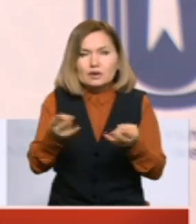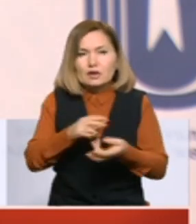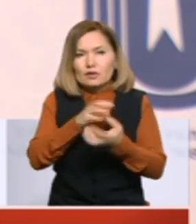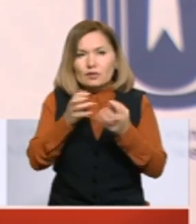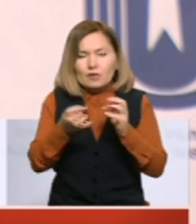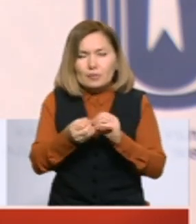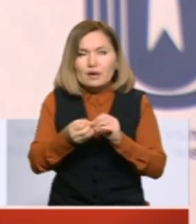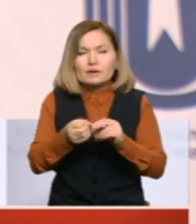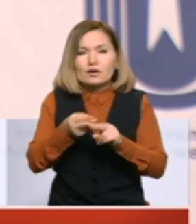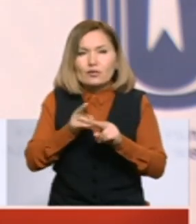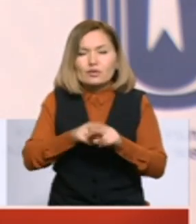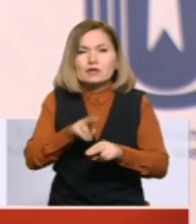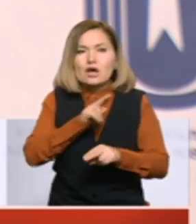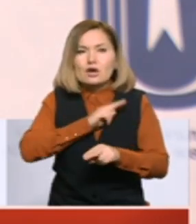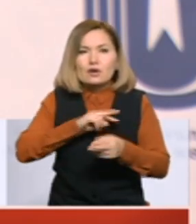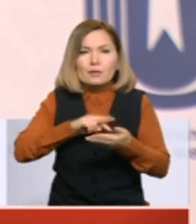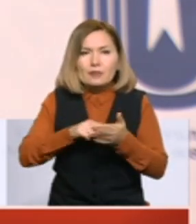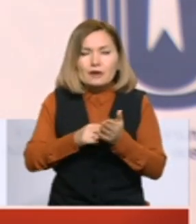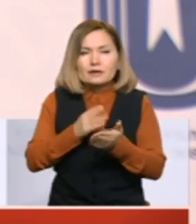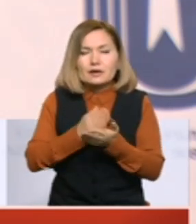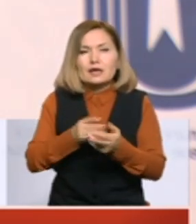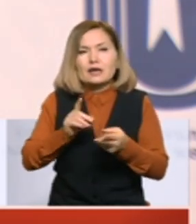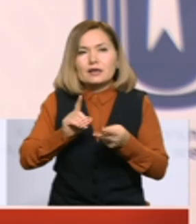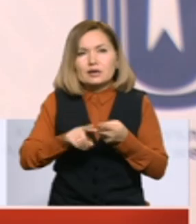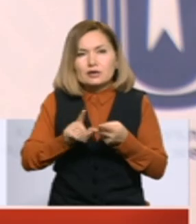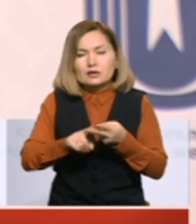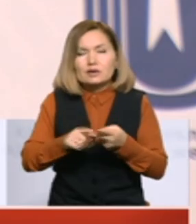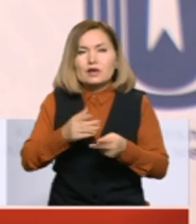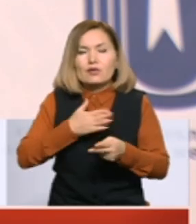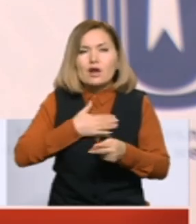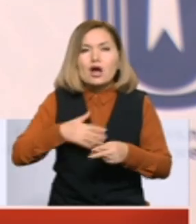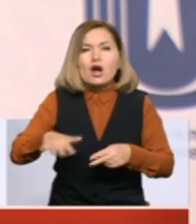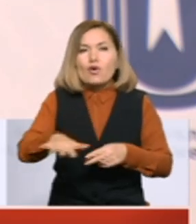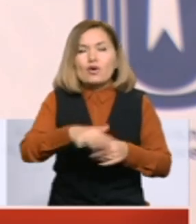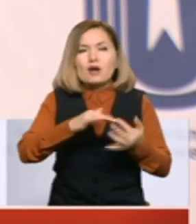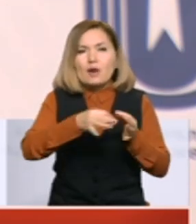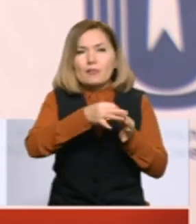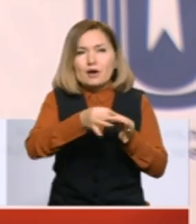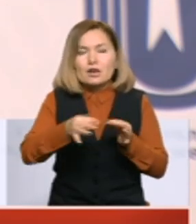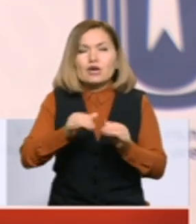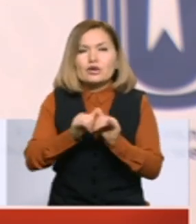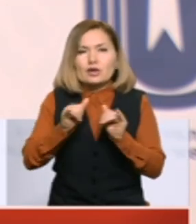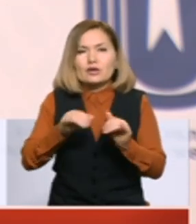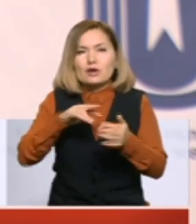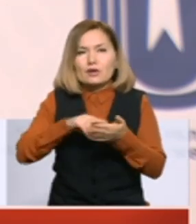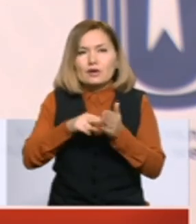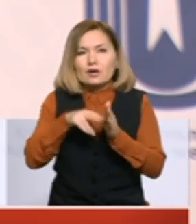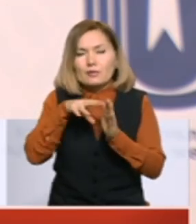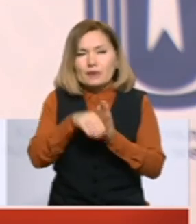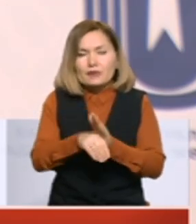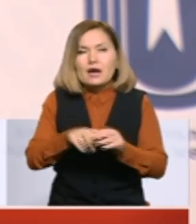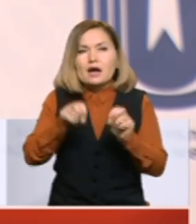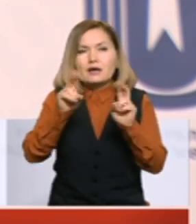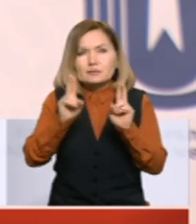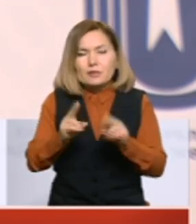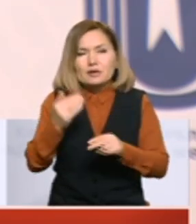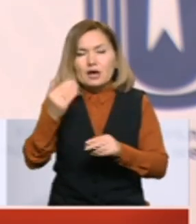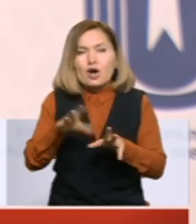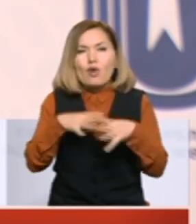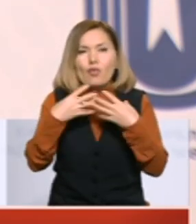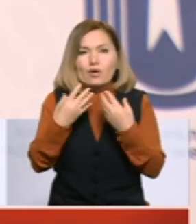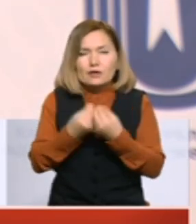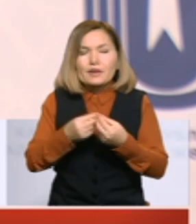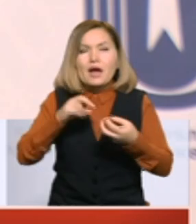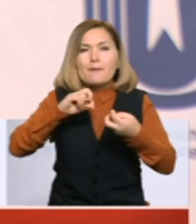орталық басқарма құрылуы керек ол бір. Екіншіден өңірлердің даму жоспарының ішінде арнайы